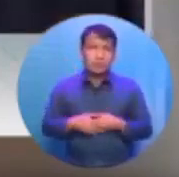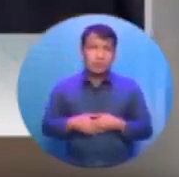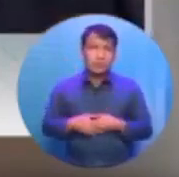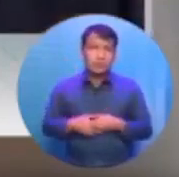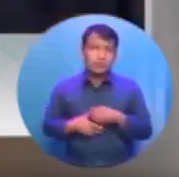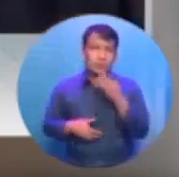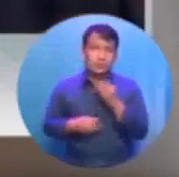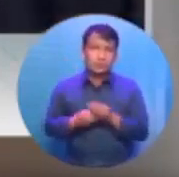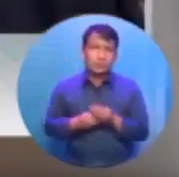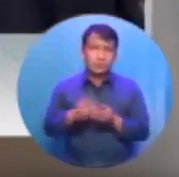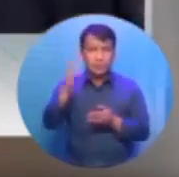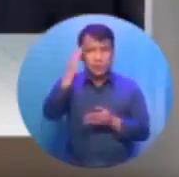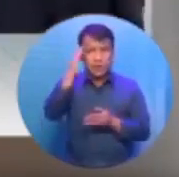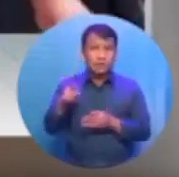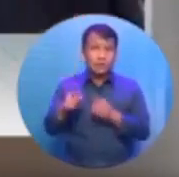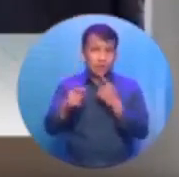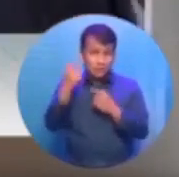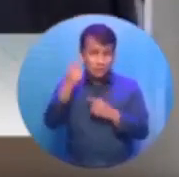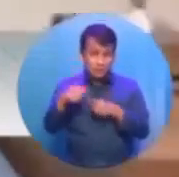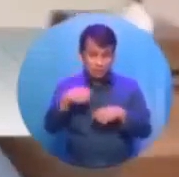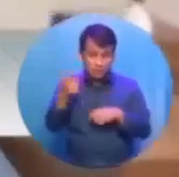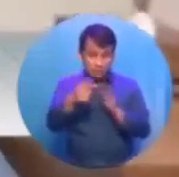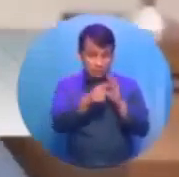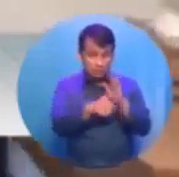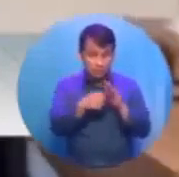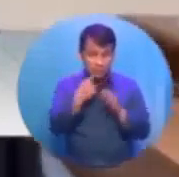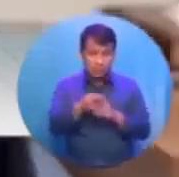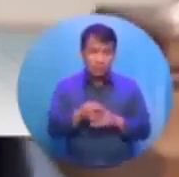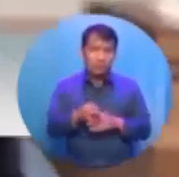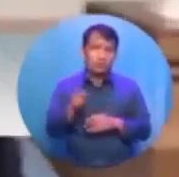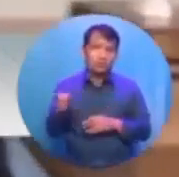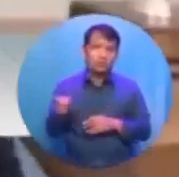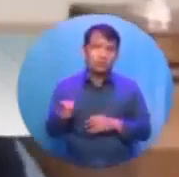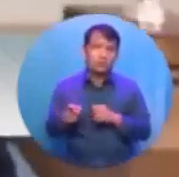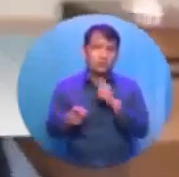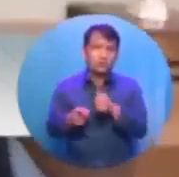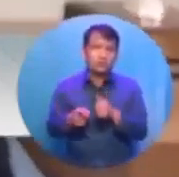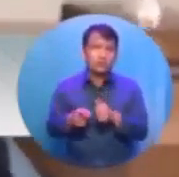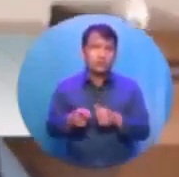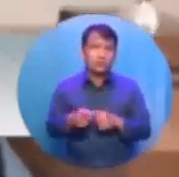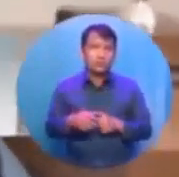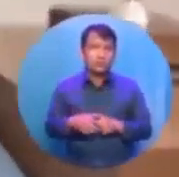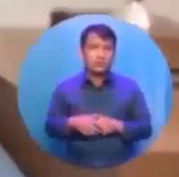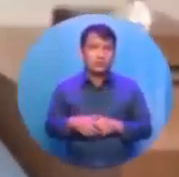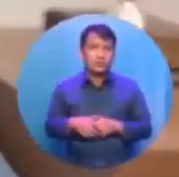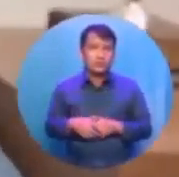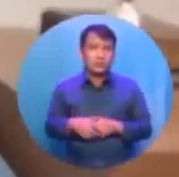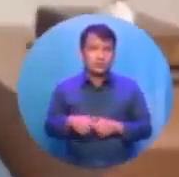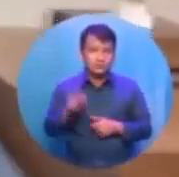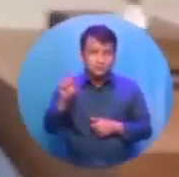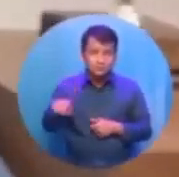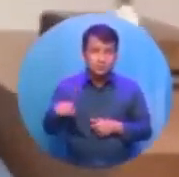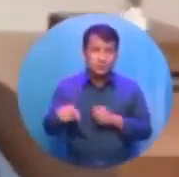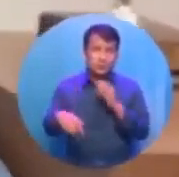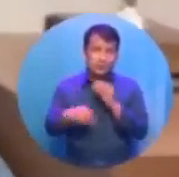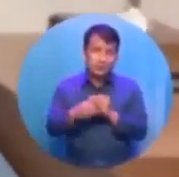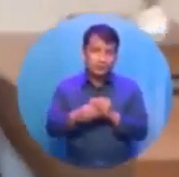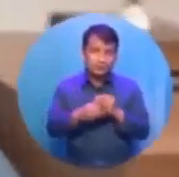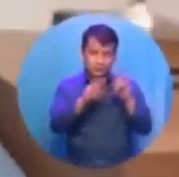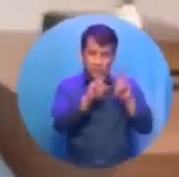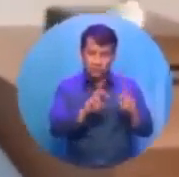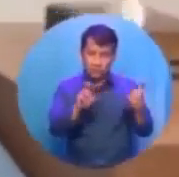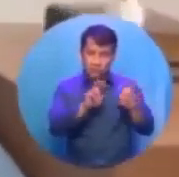nang nangyari dito at kung ano ang pinakaugat ng problema. No? Again, it's sloppy policing dahil dapat kasama po sa